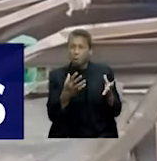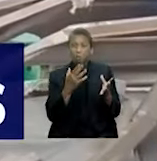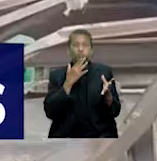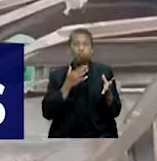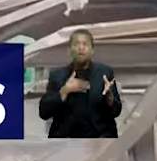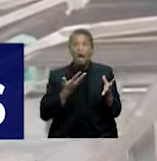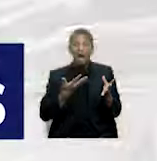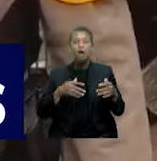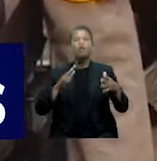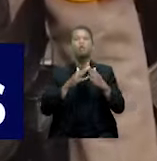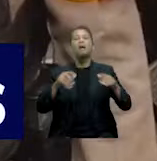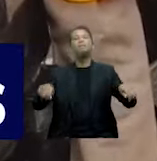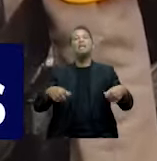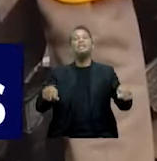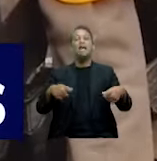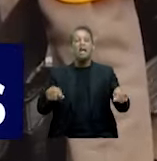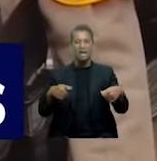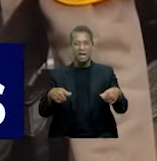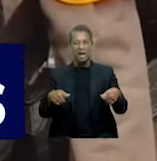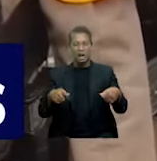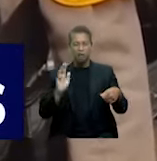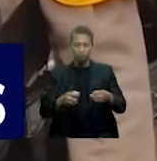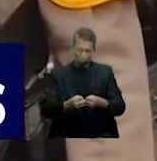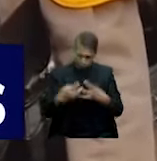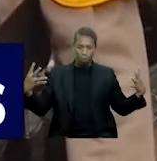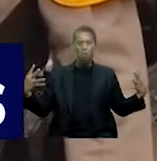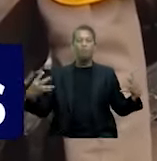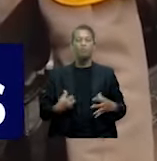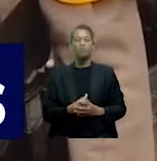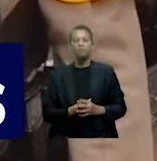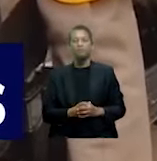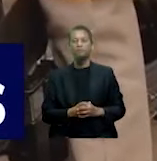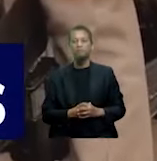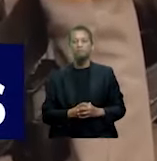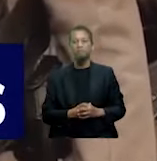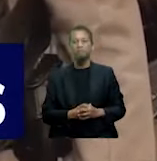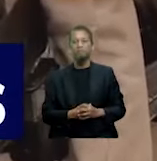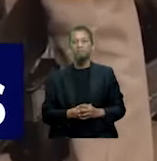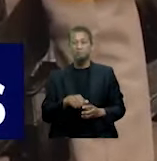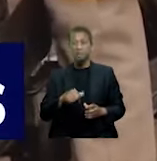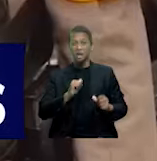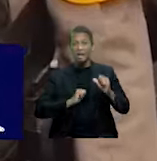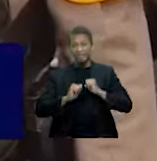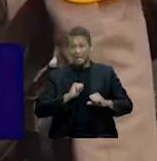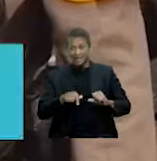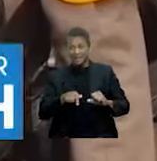memasak. Ya, adanya kegiatan atau aktivitas di lokasi, di rumah,